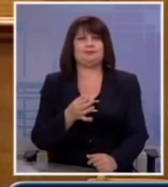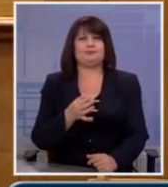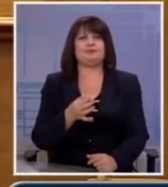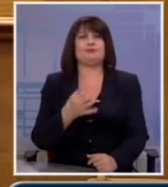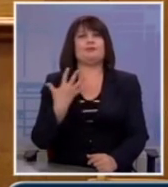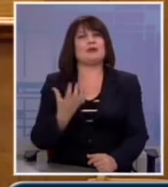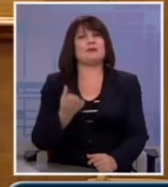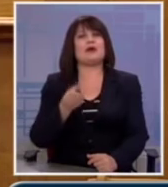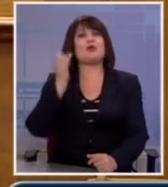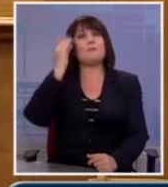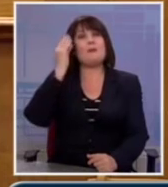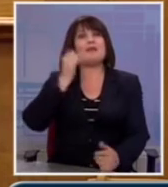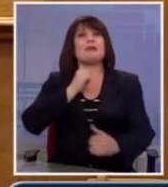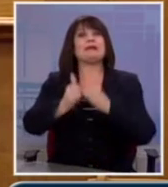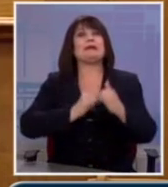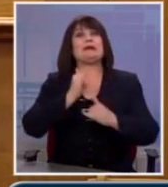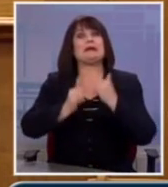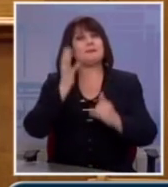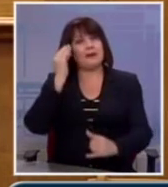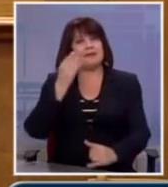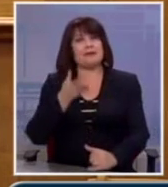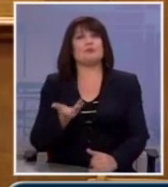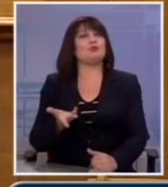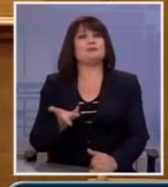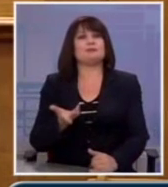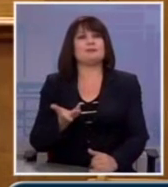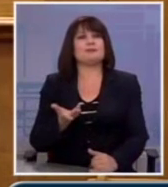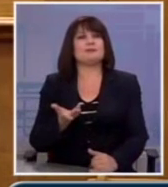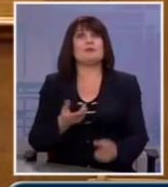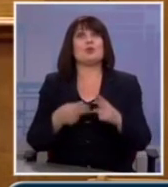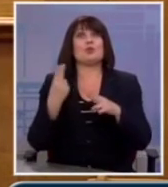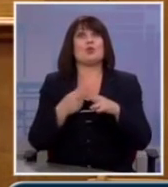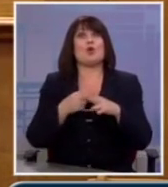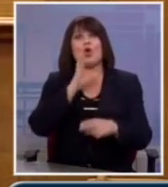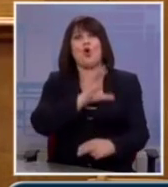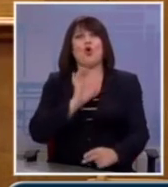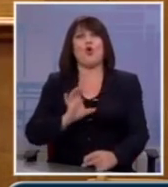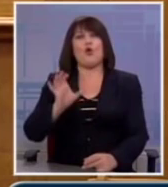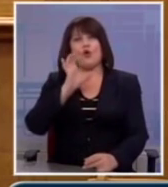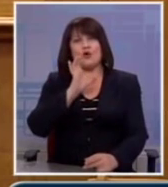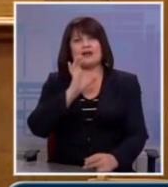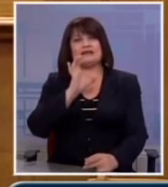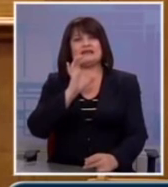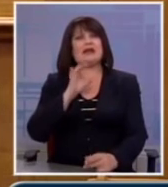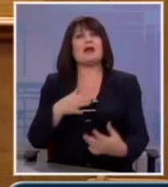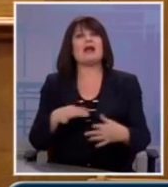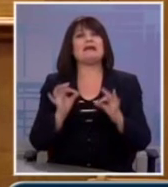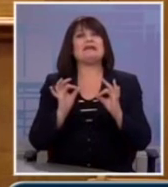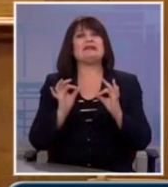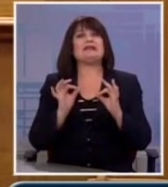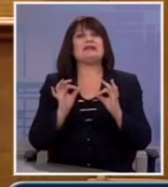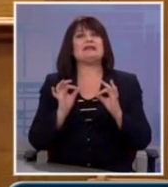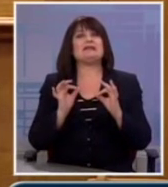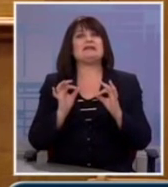υπάρχουν ήδη πρώτες πληροφορίες στο διαδίκτυο, ότι μεγάλες χώρες έχουν ξεκινήσει τη διαδικασία για